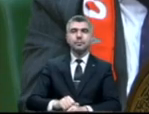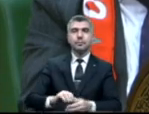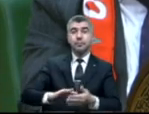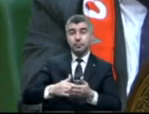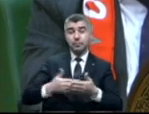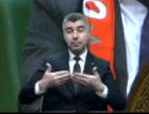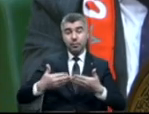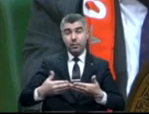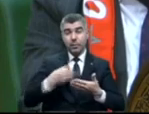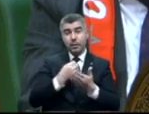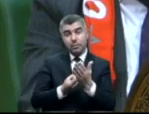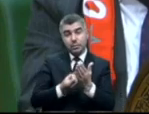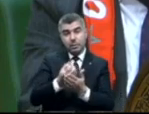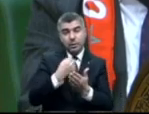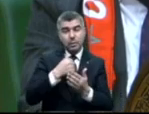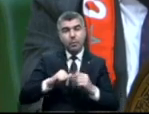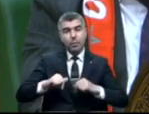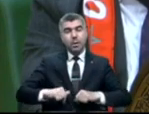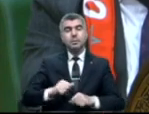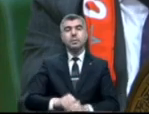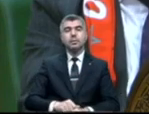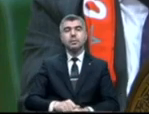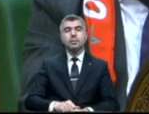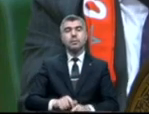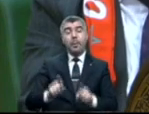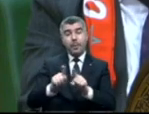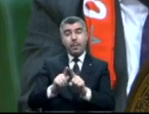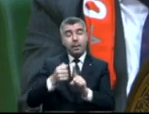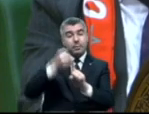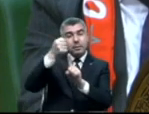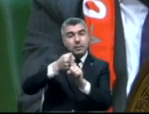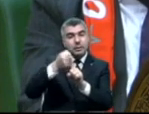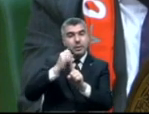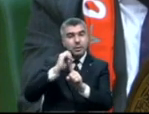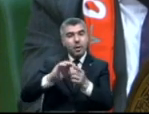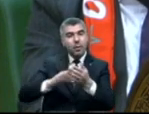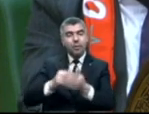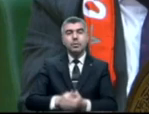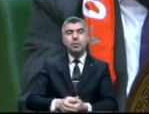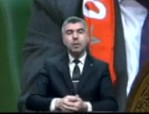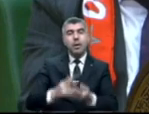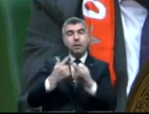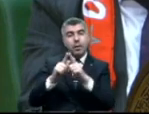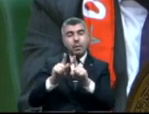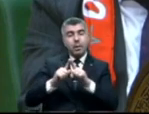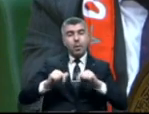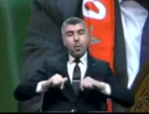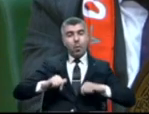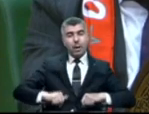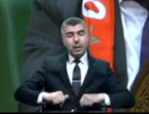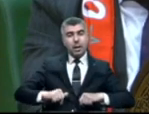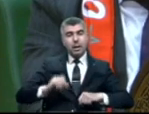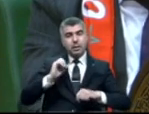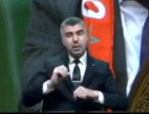وبناء عليه السيد الوزير المحترمة فإنه يجب التركيز إلى جانب المجهودات الجبارة والمحمودة التي تقوم بها وزارة